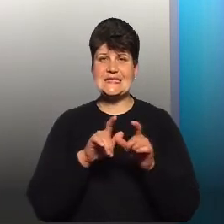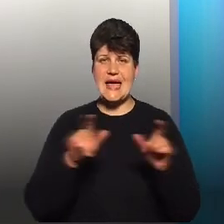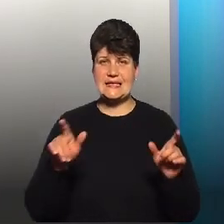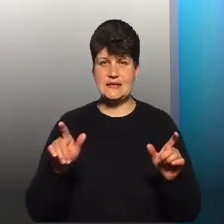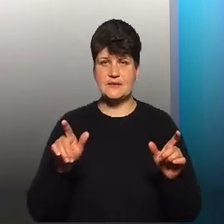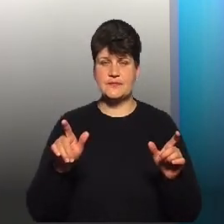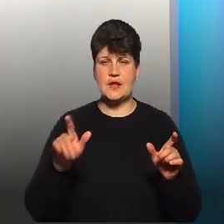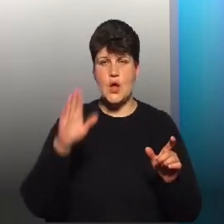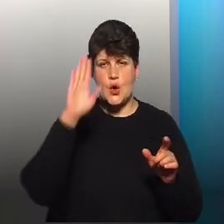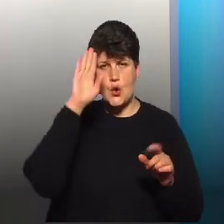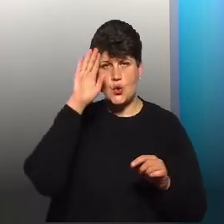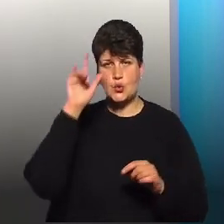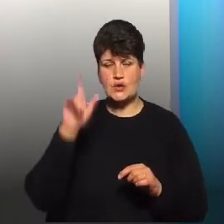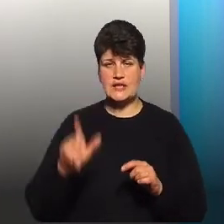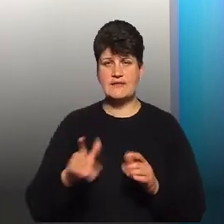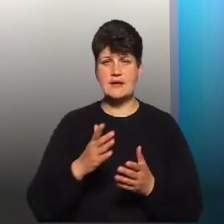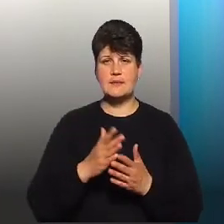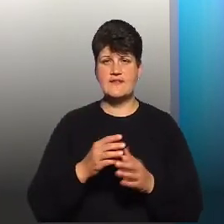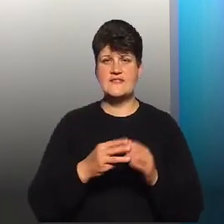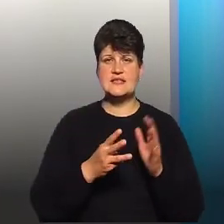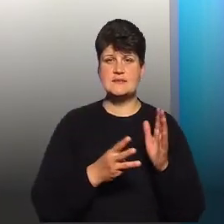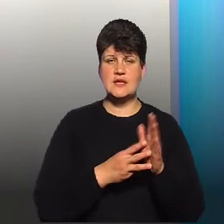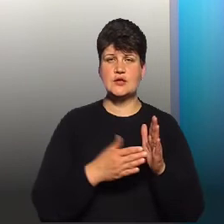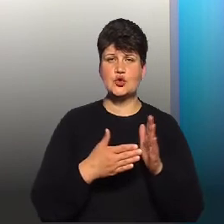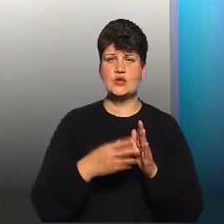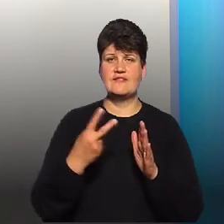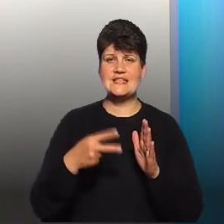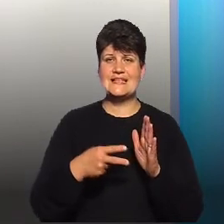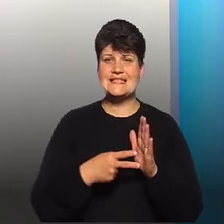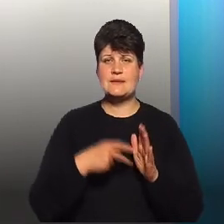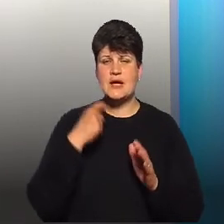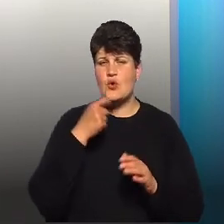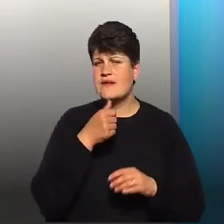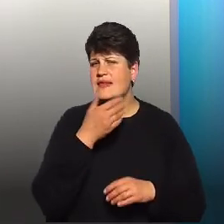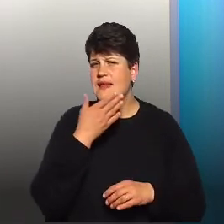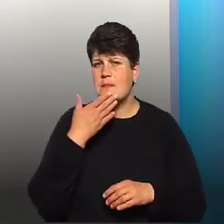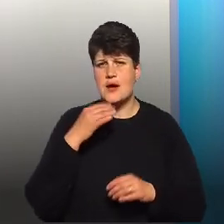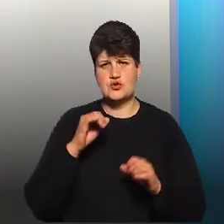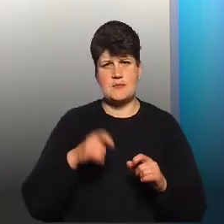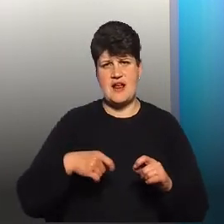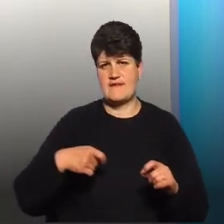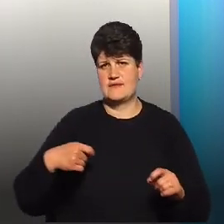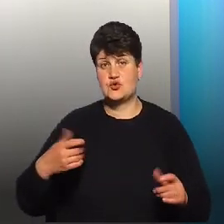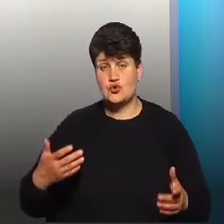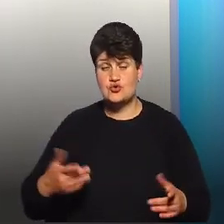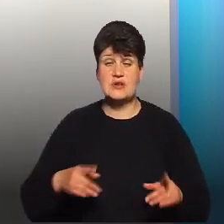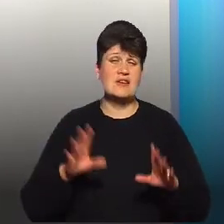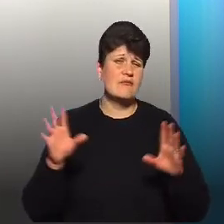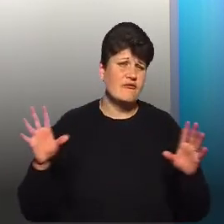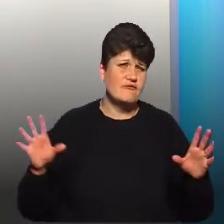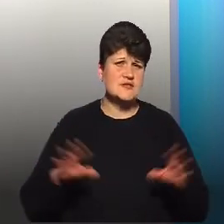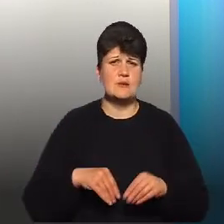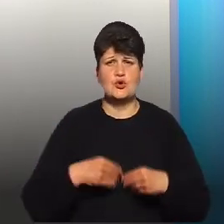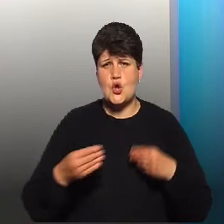від 18 на 27 років, не маючи права на відсрочку, їм всім були роздані по